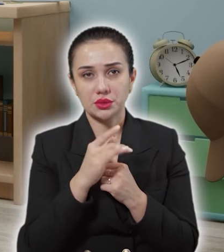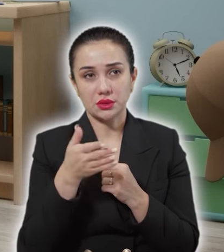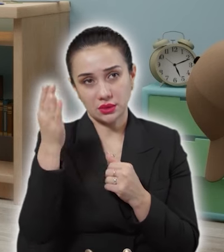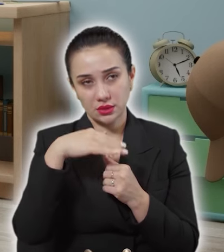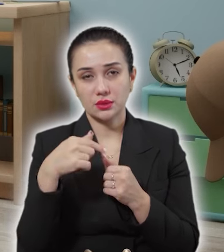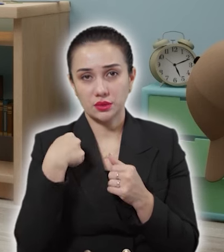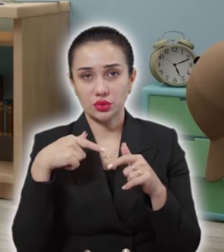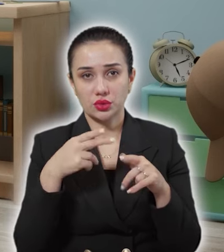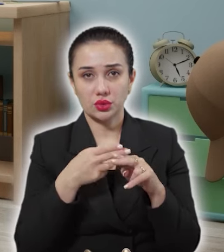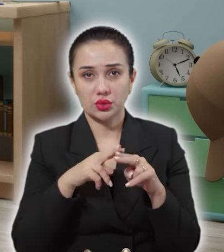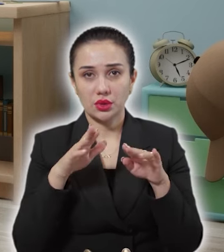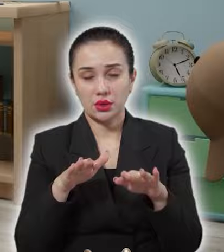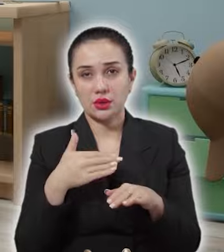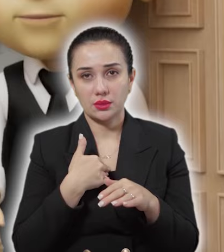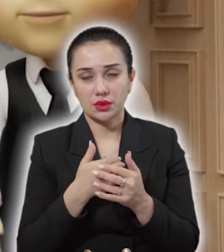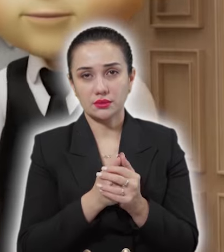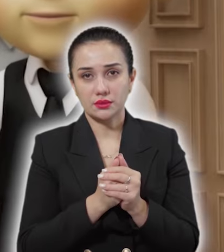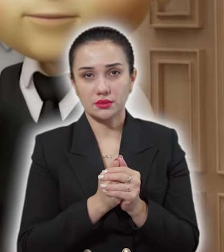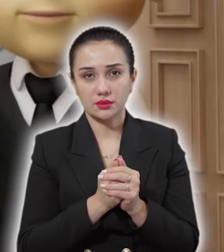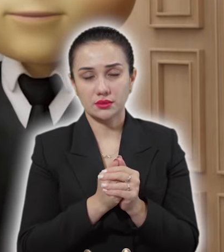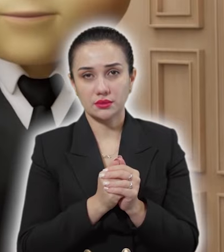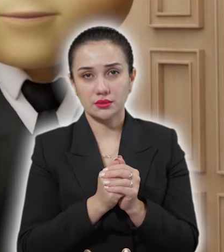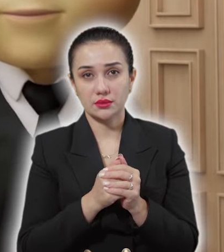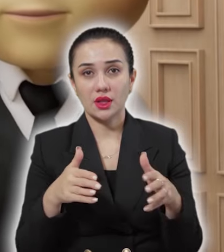Bobur! Kelaveringlar, shu yerdaman.